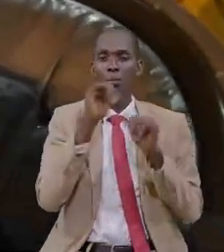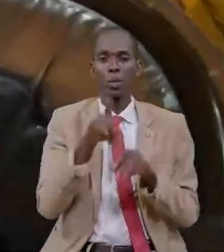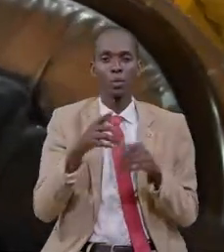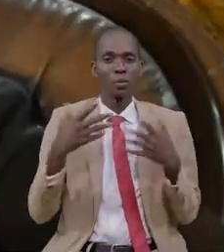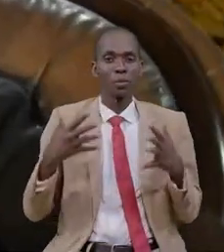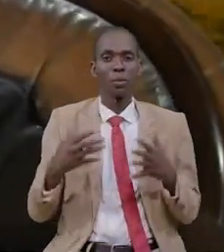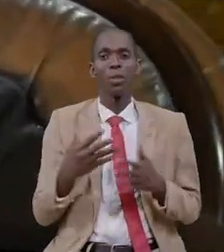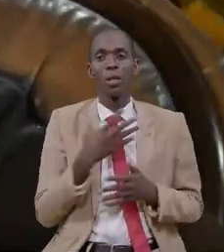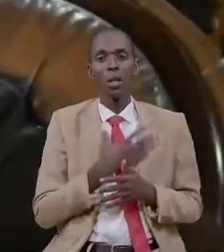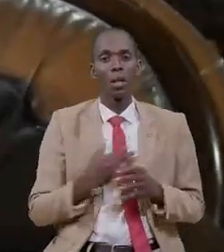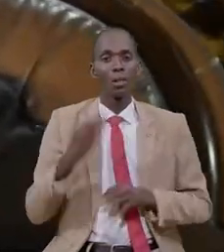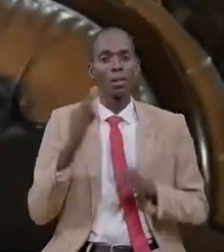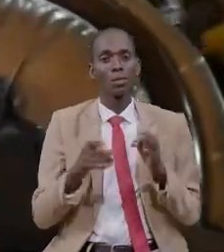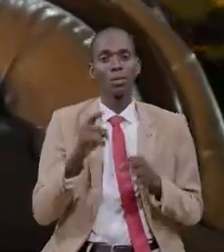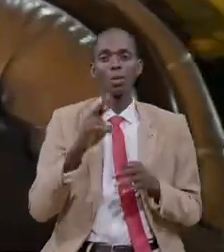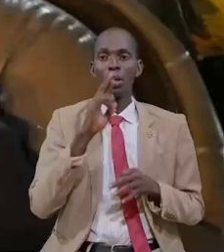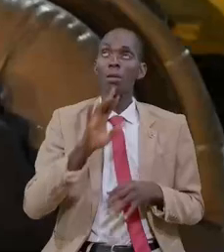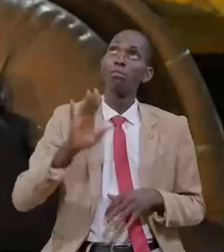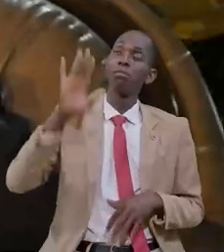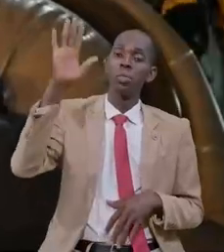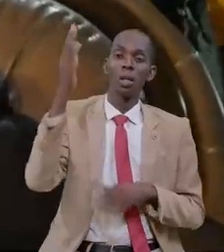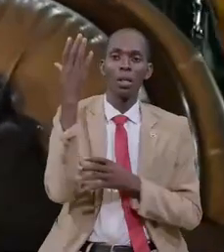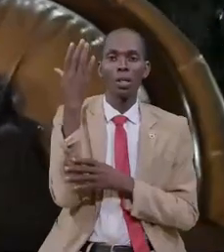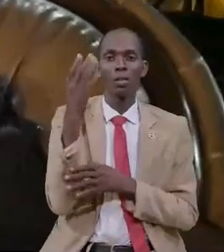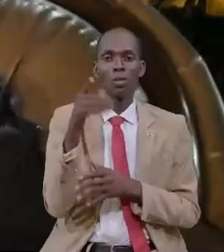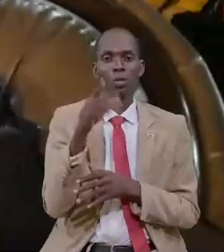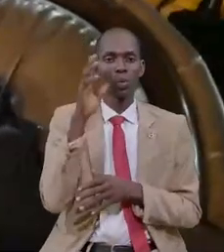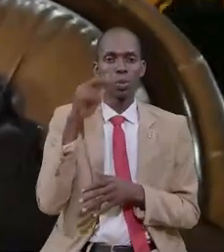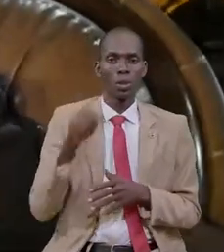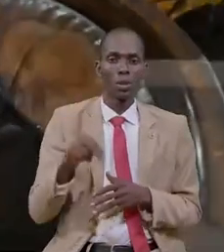Si tu lèves la main, comme tu lèves ta main,